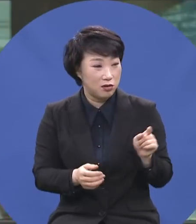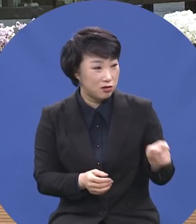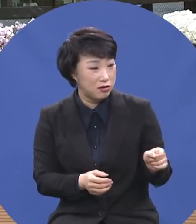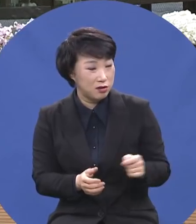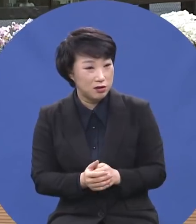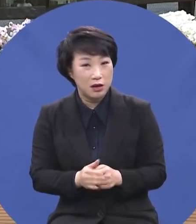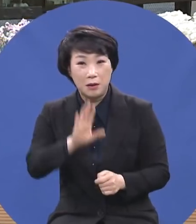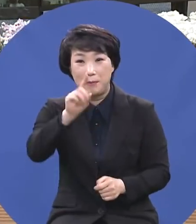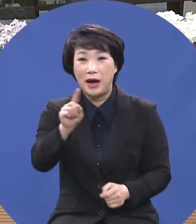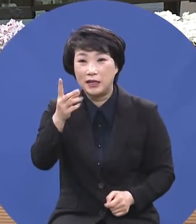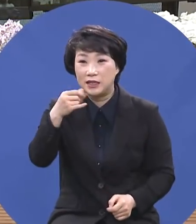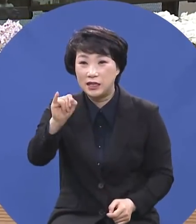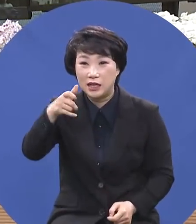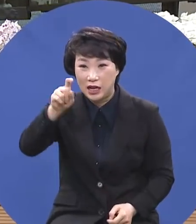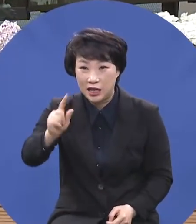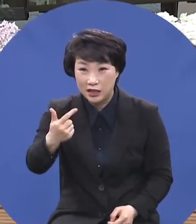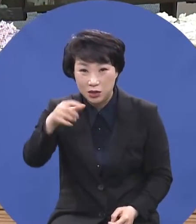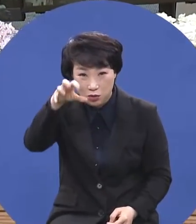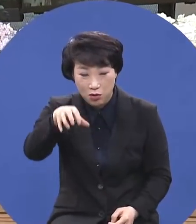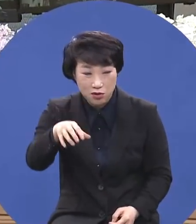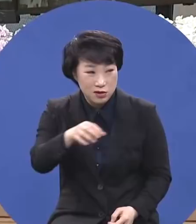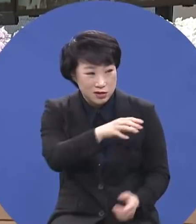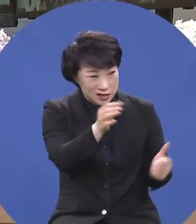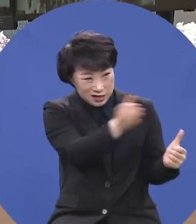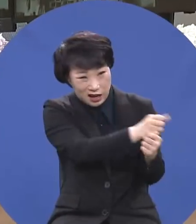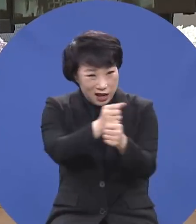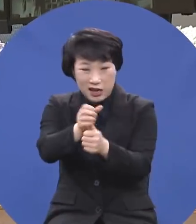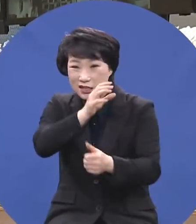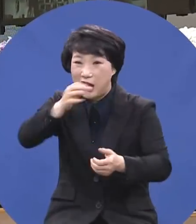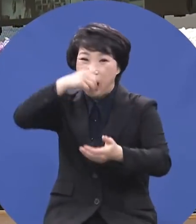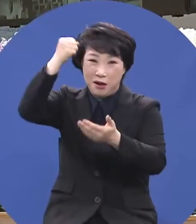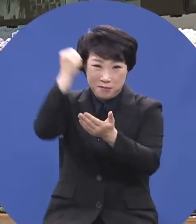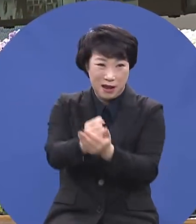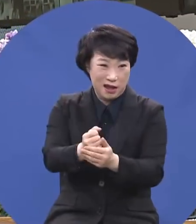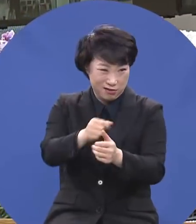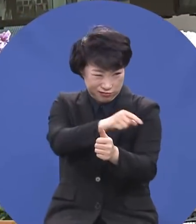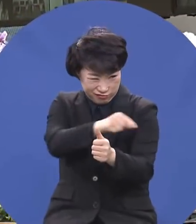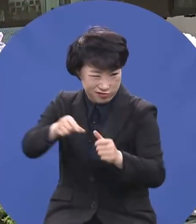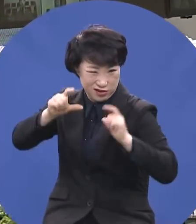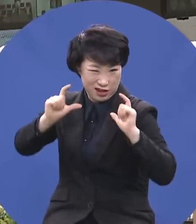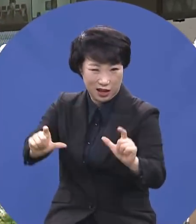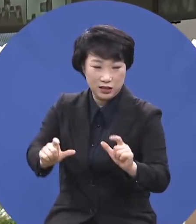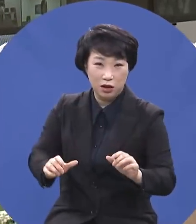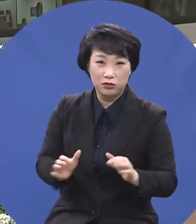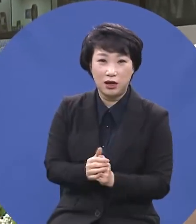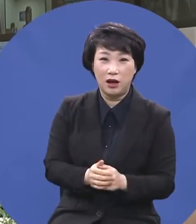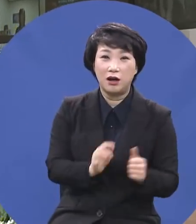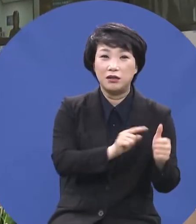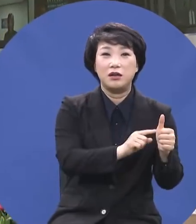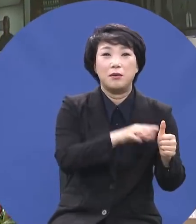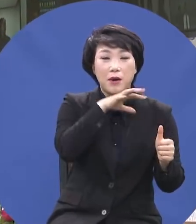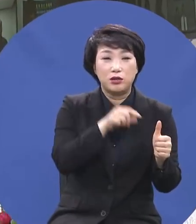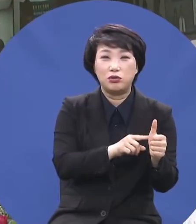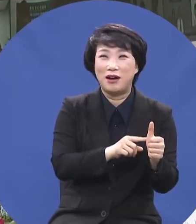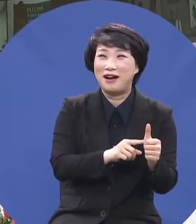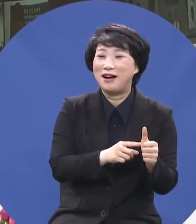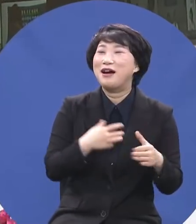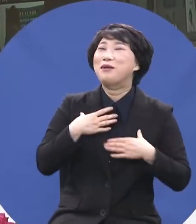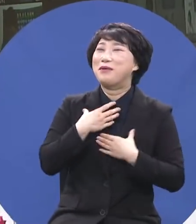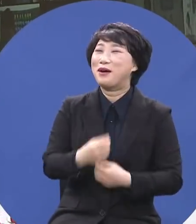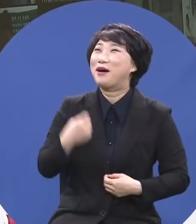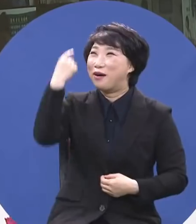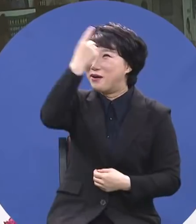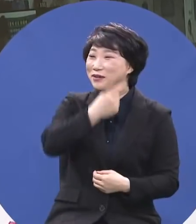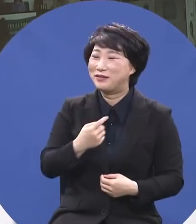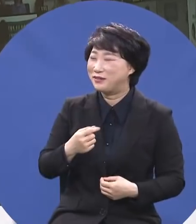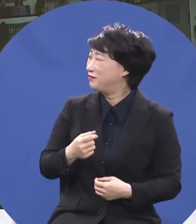너를 바티칸에서 십자가에 못 박아 죽이겠다 말하니까 얼마나 평안한 얼굴로 고개를